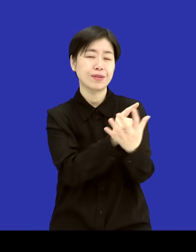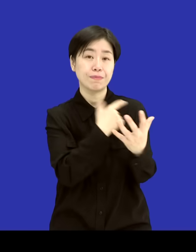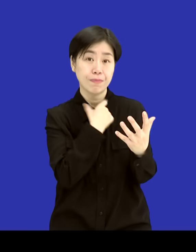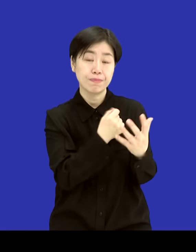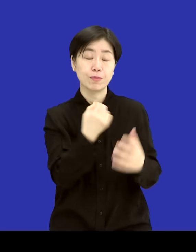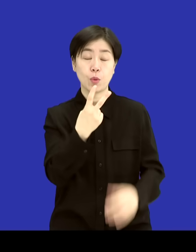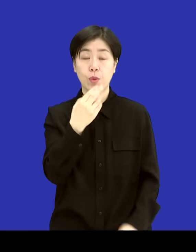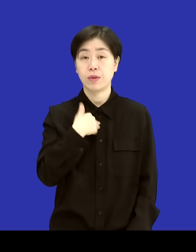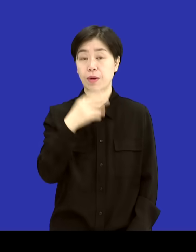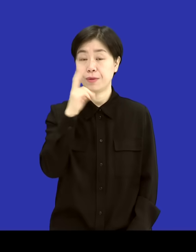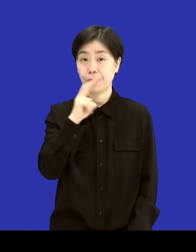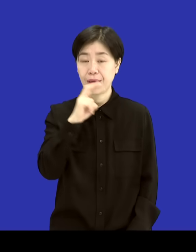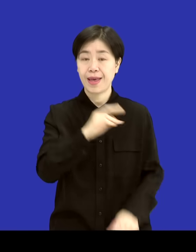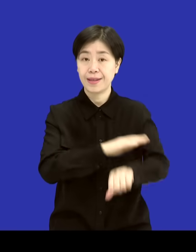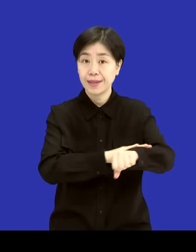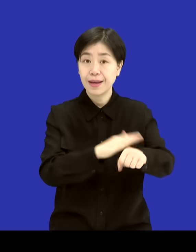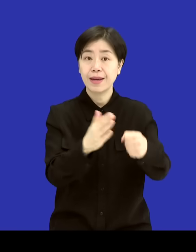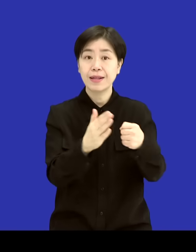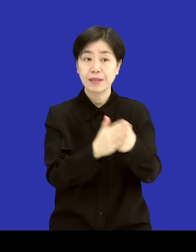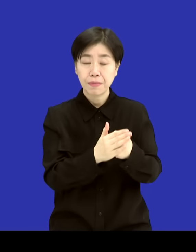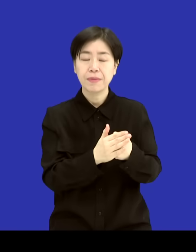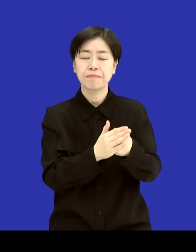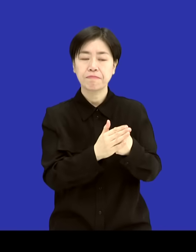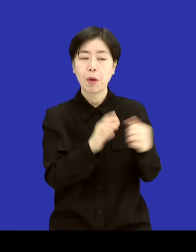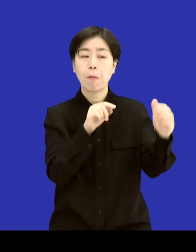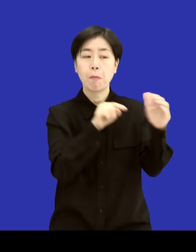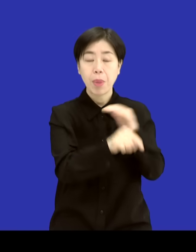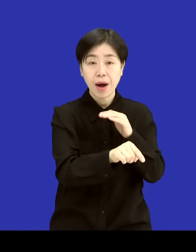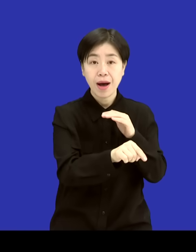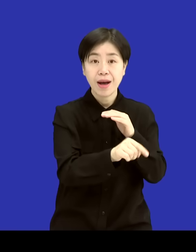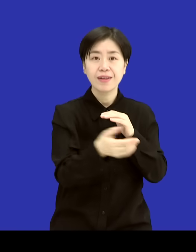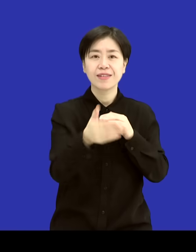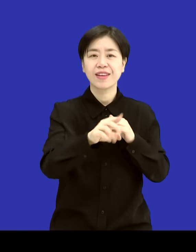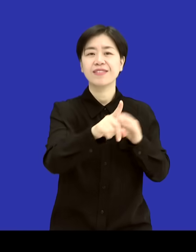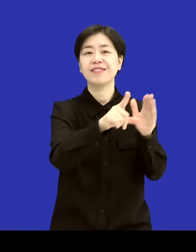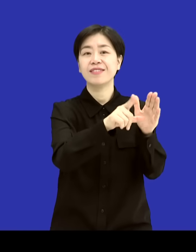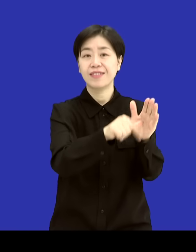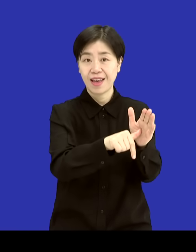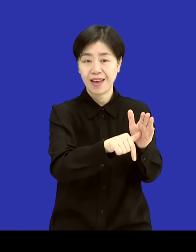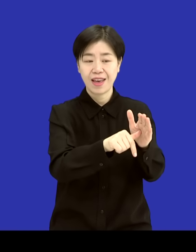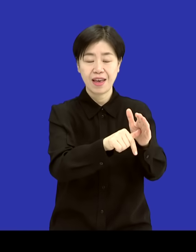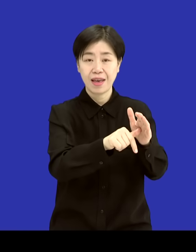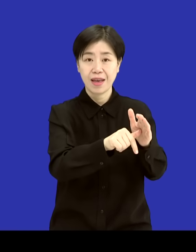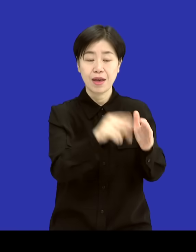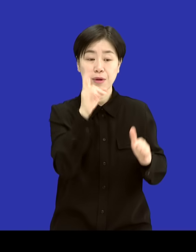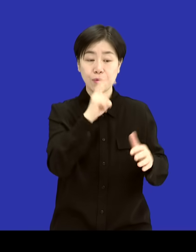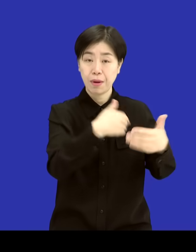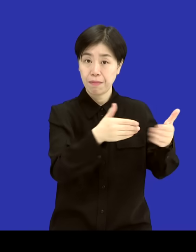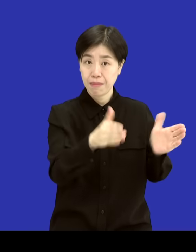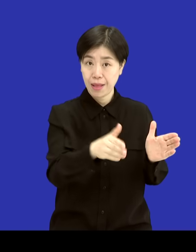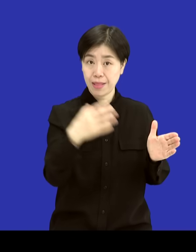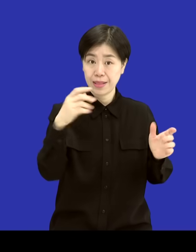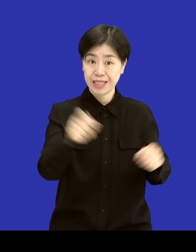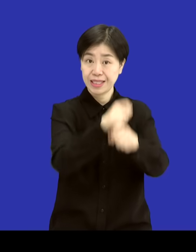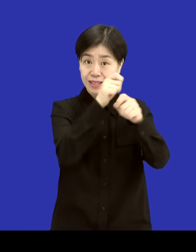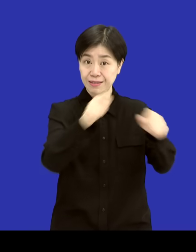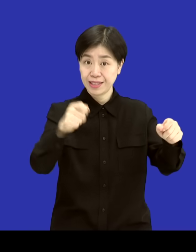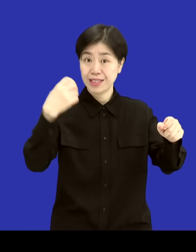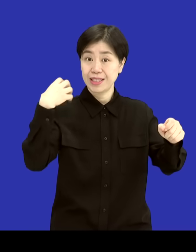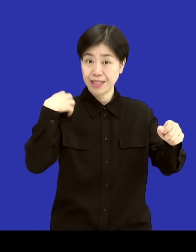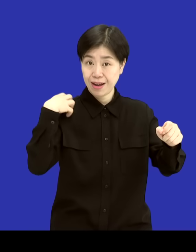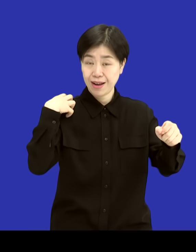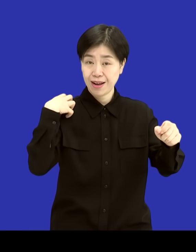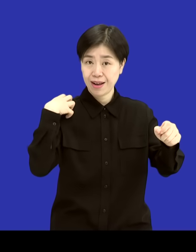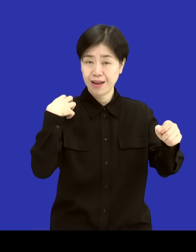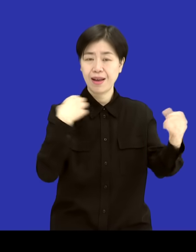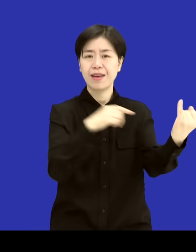더 한번 해보자 해서 들어갔는데 마침 그때 지휘자 선생님께서 네. 바뀌셨는데